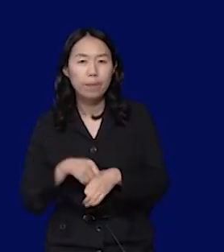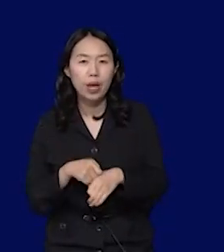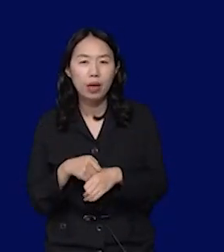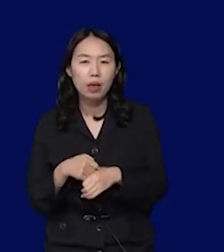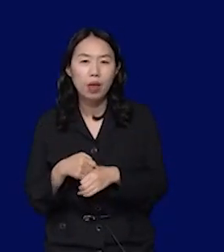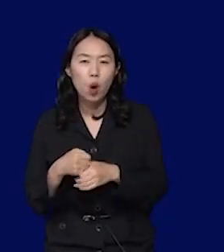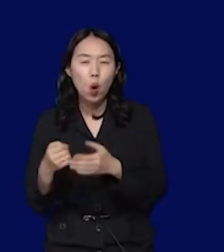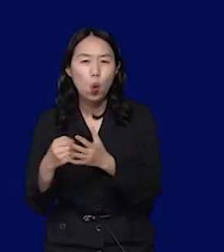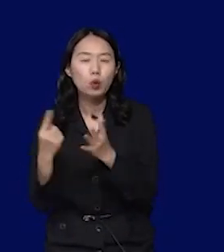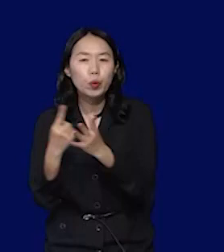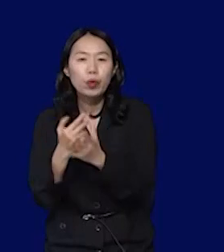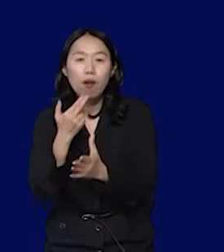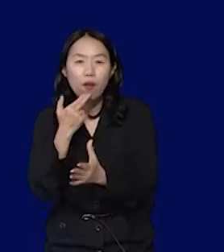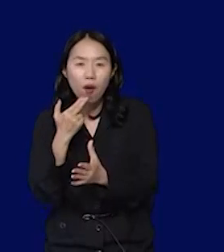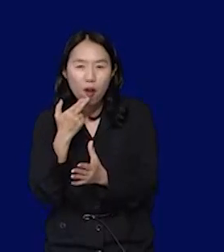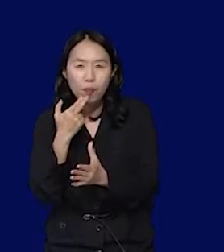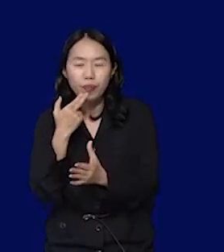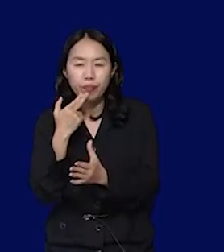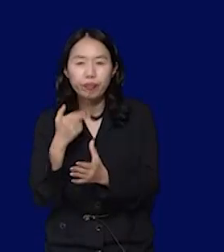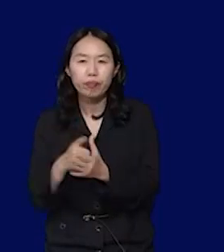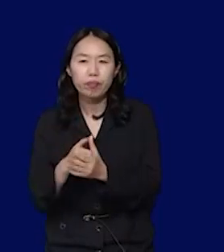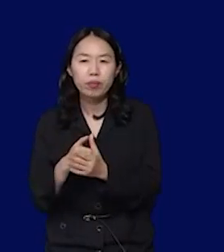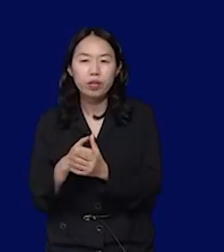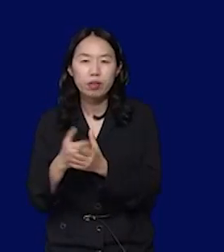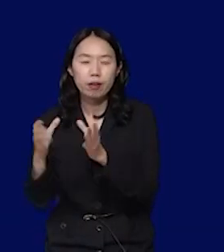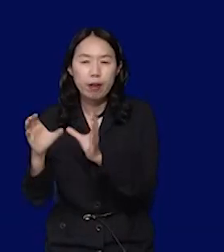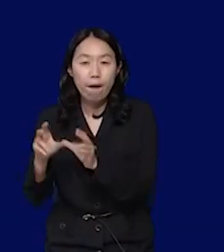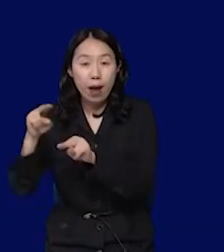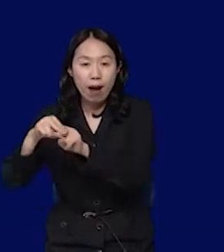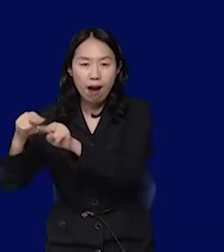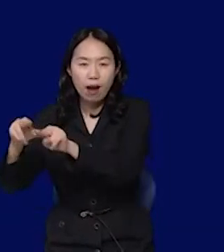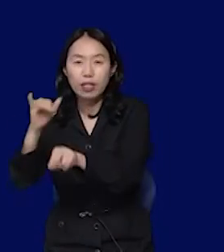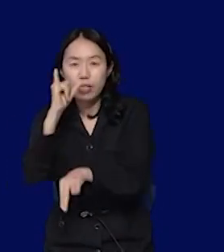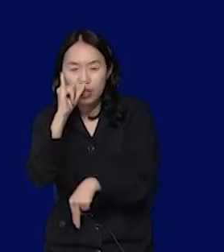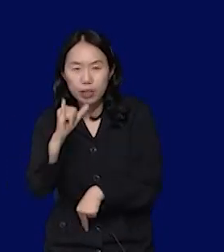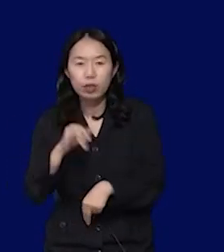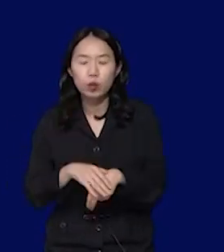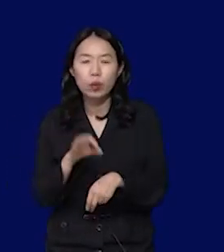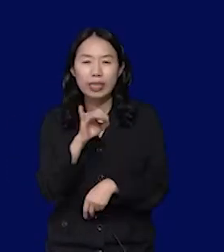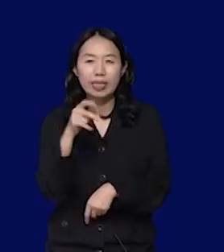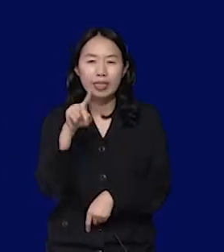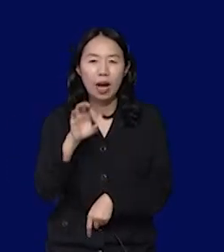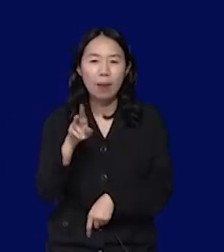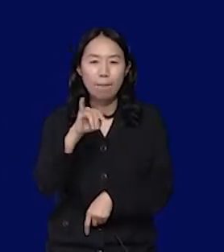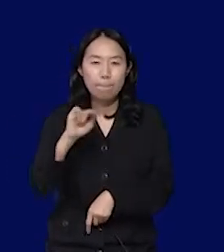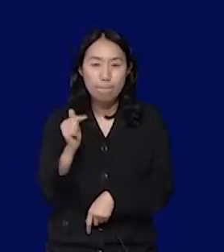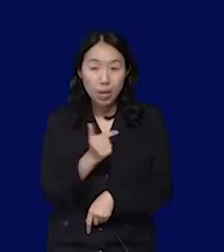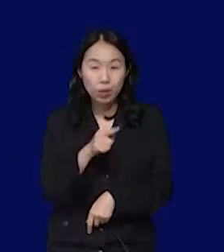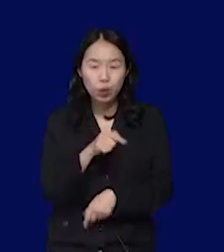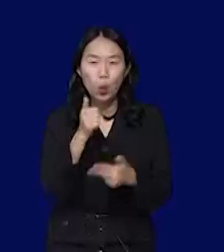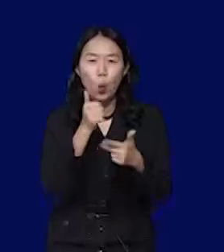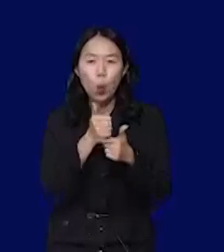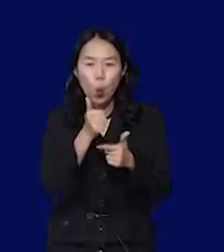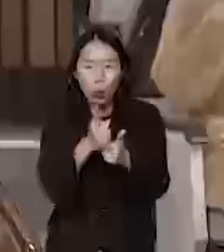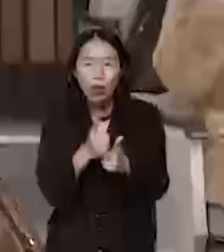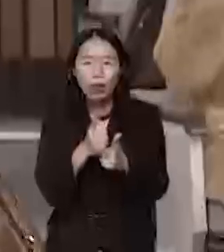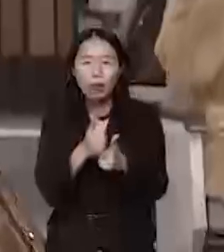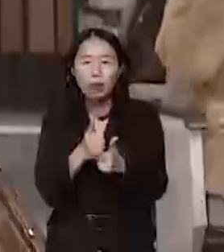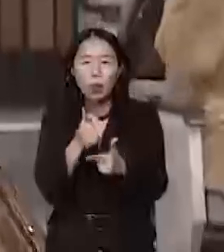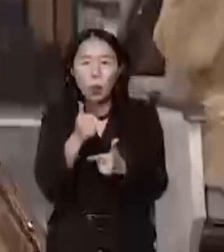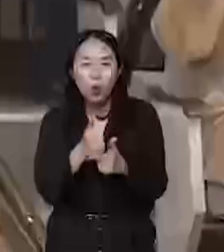군수를 앉혔고, 지난달 이상민 행안부 장관도 광양, 목포, 영광 등 무소속 단체장들만 따로